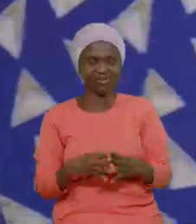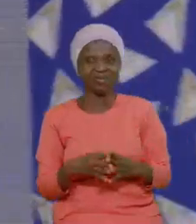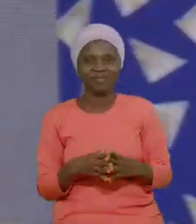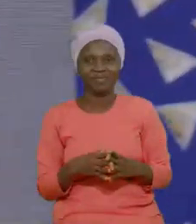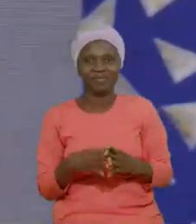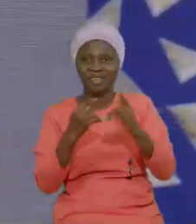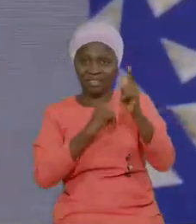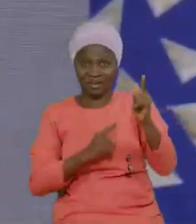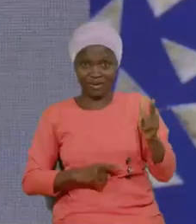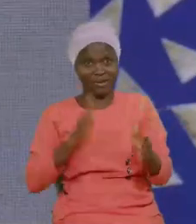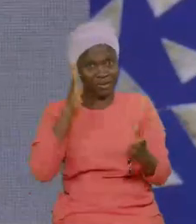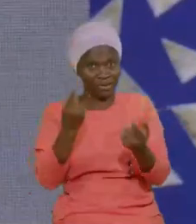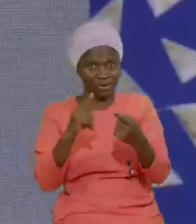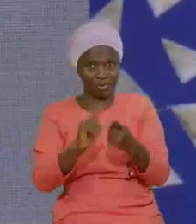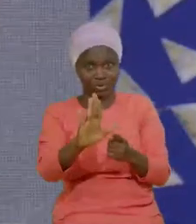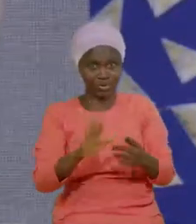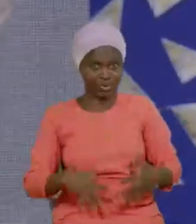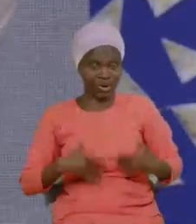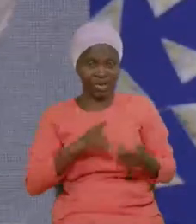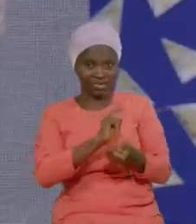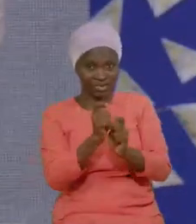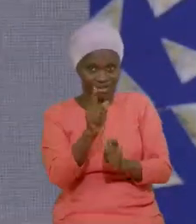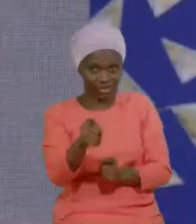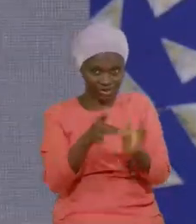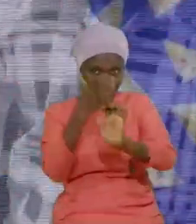Le Seigneur veut dans ma vie et il m'a changé.